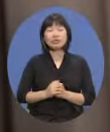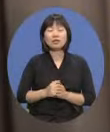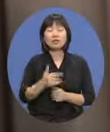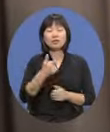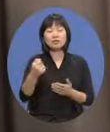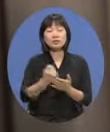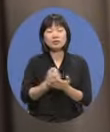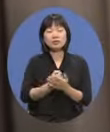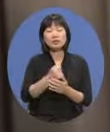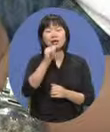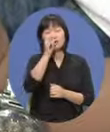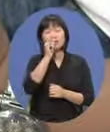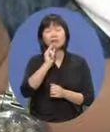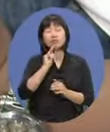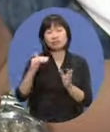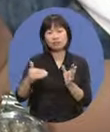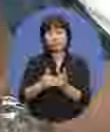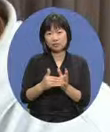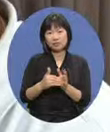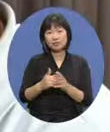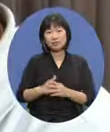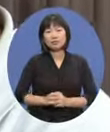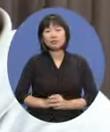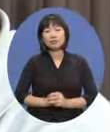너무 서운했구나.